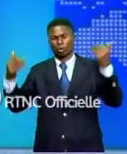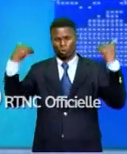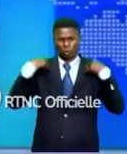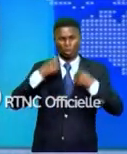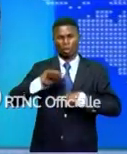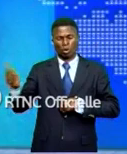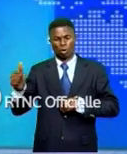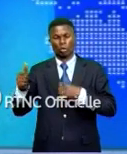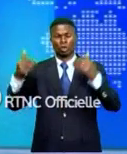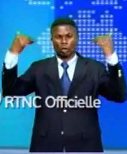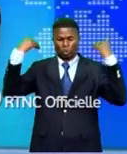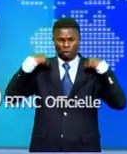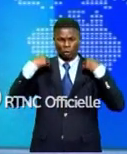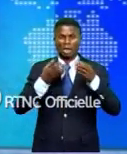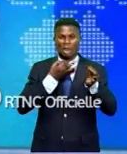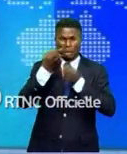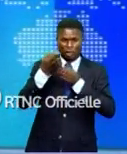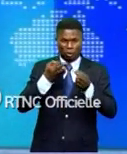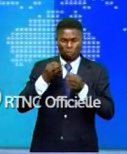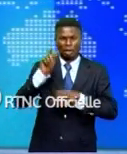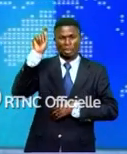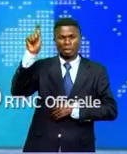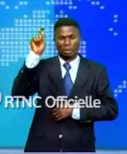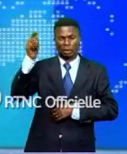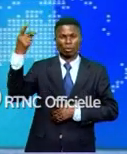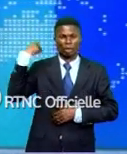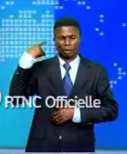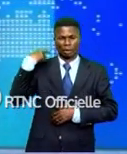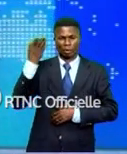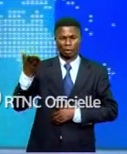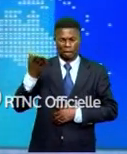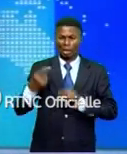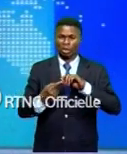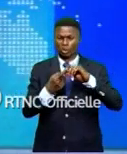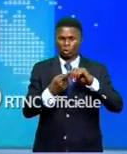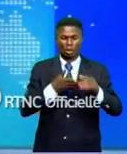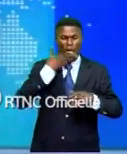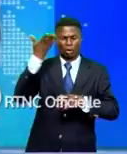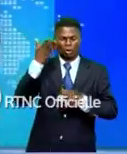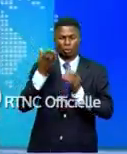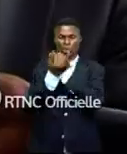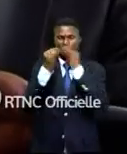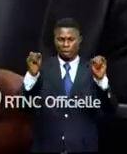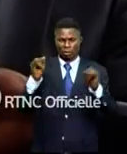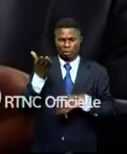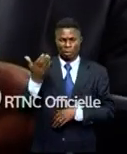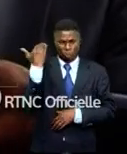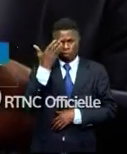Certaines personnalités se sont exprimées sur ce qu'a été ces députés si singuliers à l'esprit libre. Suivez.